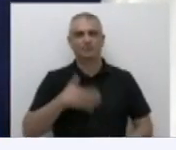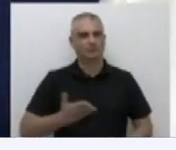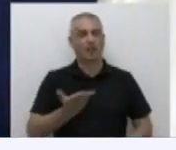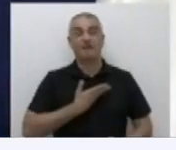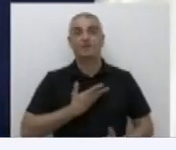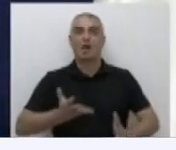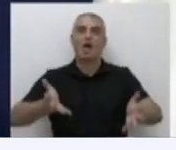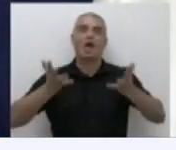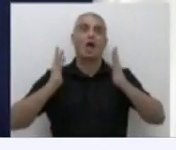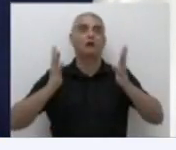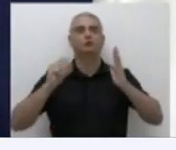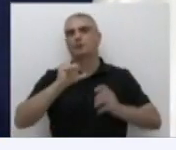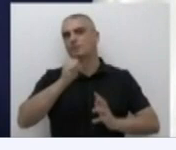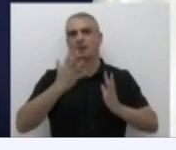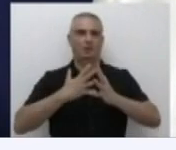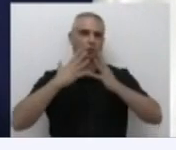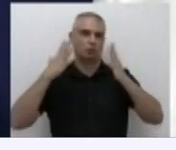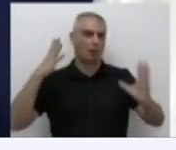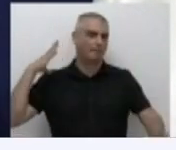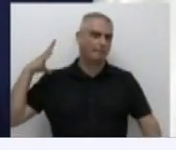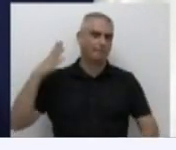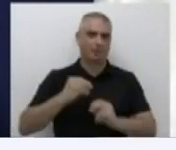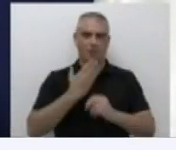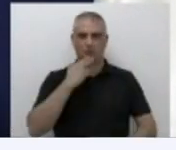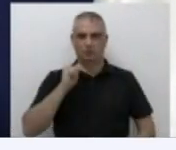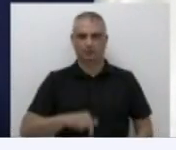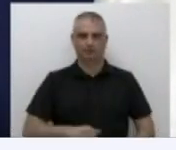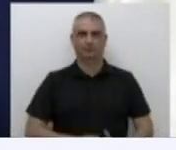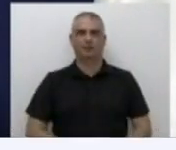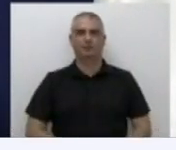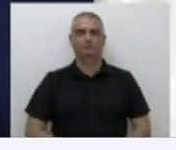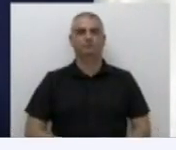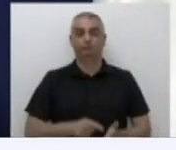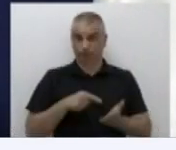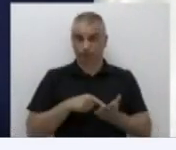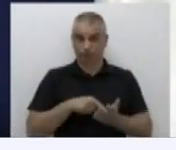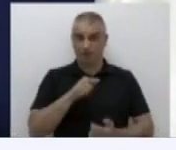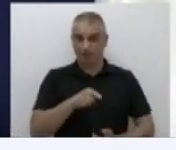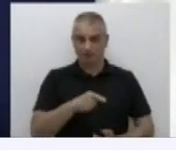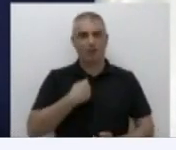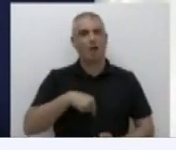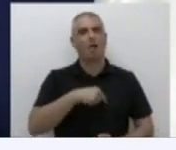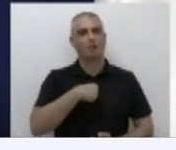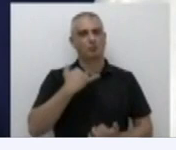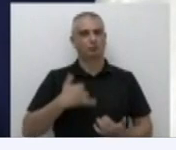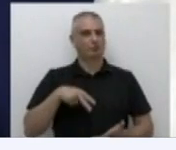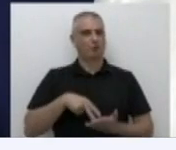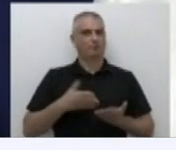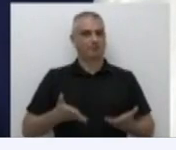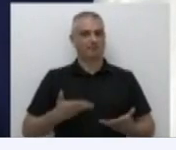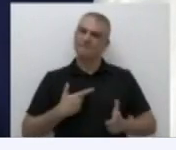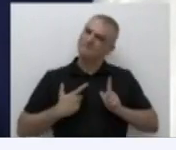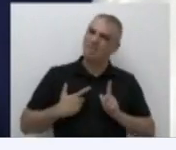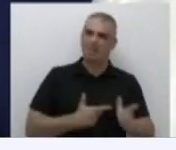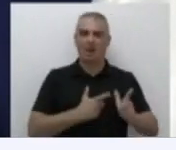المجتمع الإسرائيلي عاشت كارثة من أكبر الكوارث في تاريخها، وفي ظل